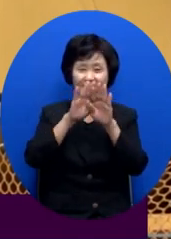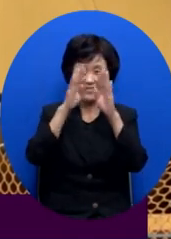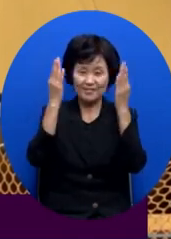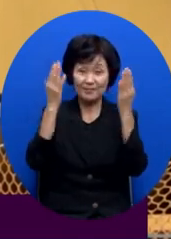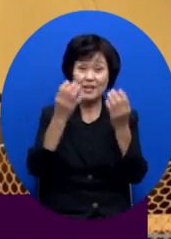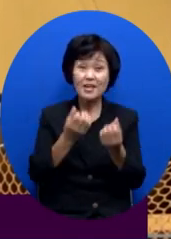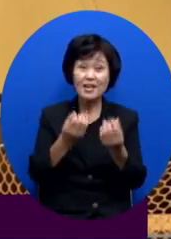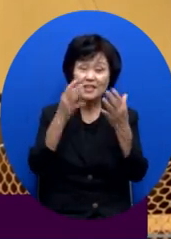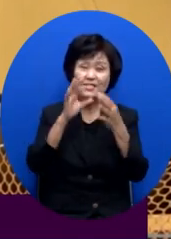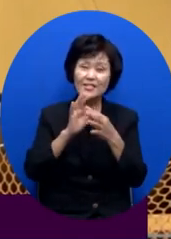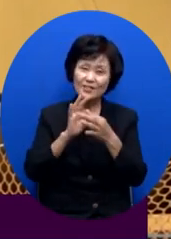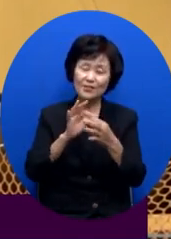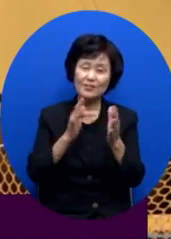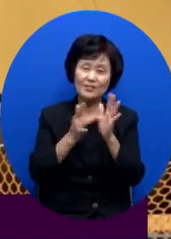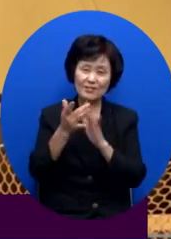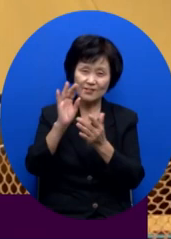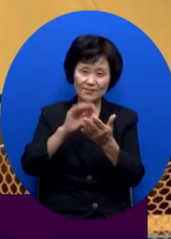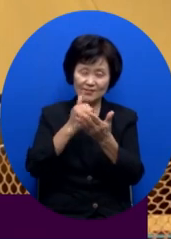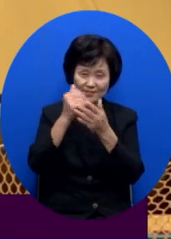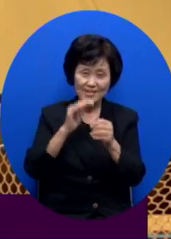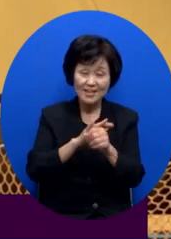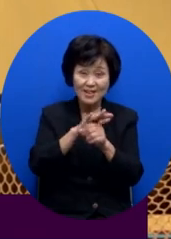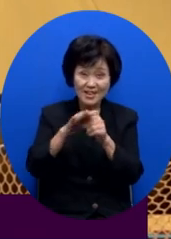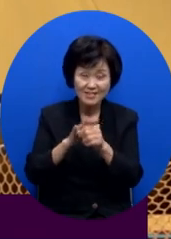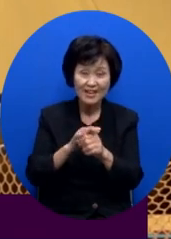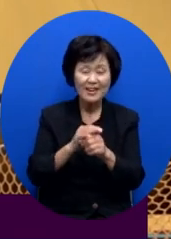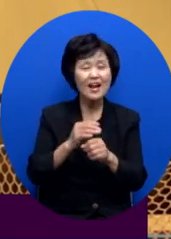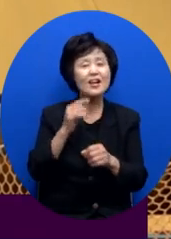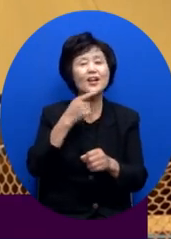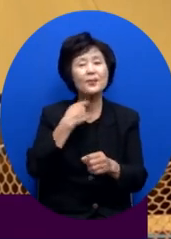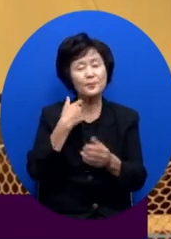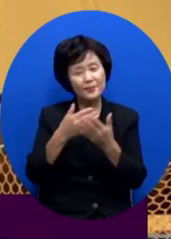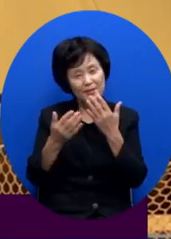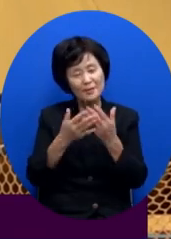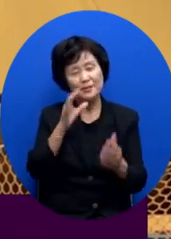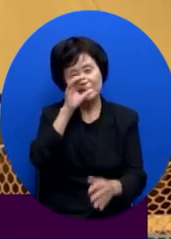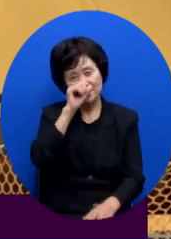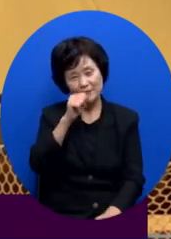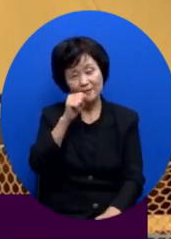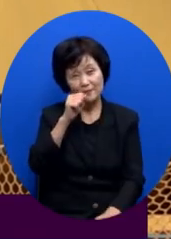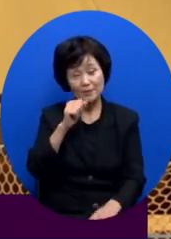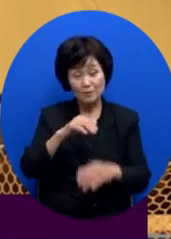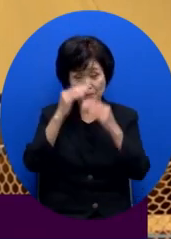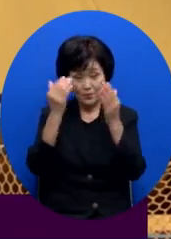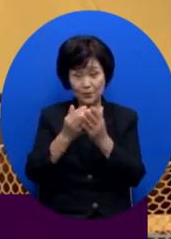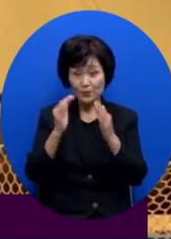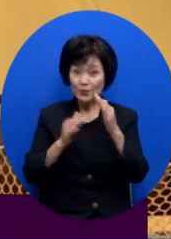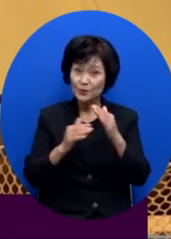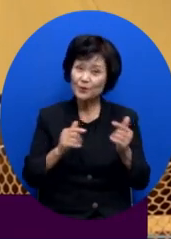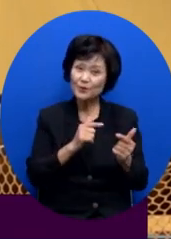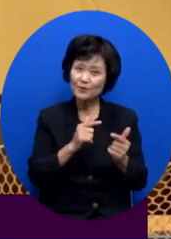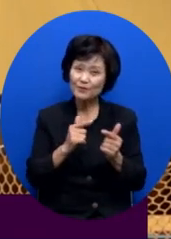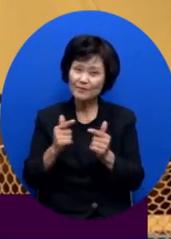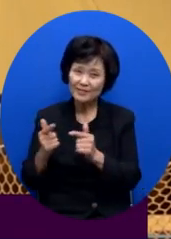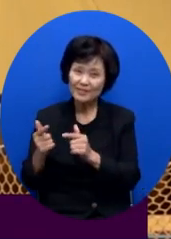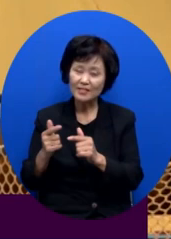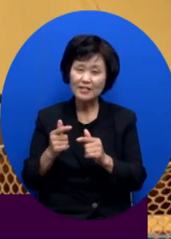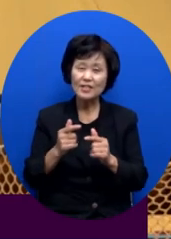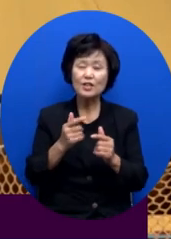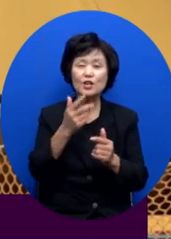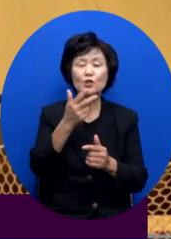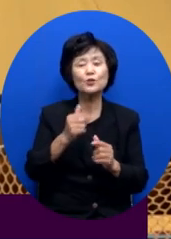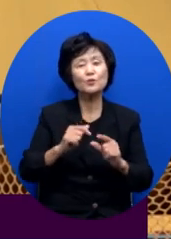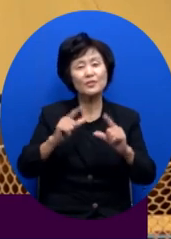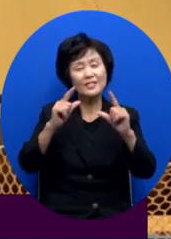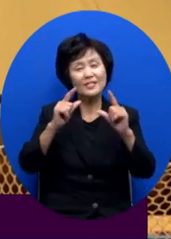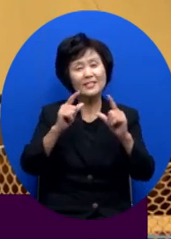통해서 예수 그리스도의 사랑을 우리 지역주민들이 한번 경험하셨으면 좋겠고요. 우리 모든 성도님들은 정말 지역주민들이